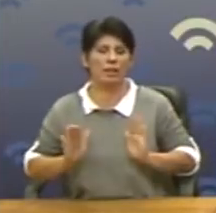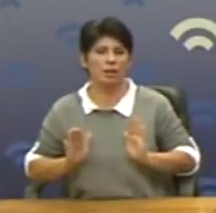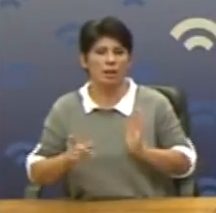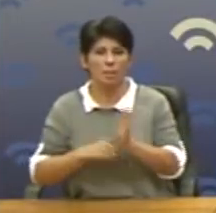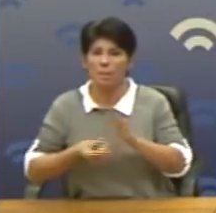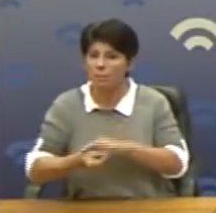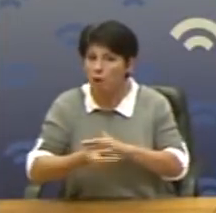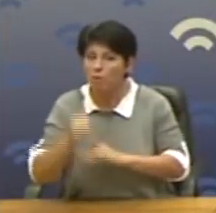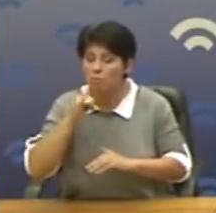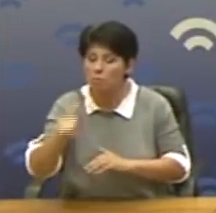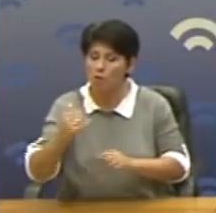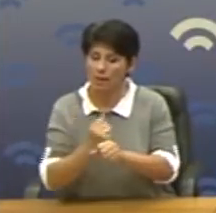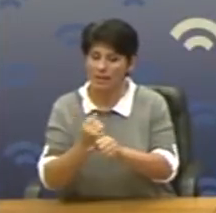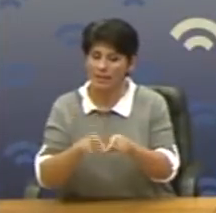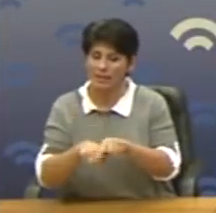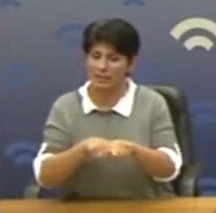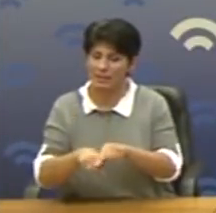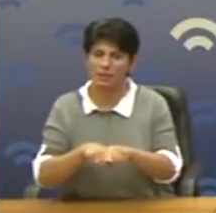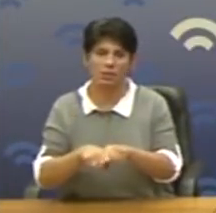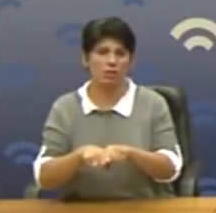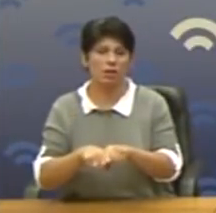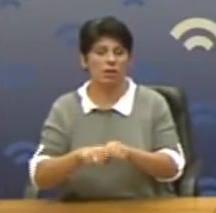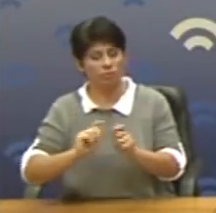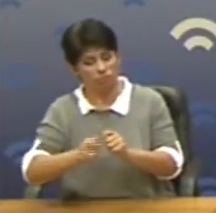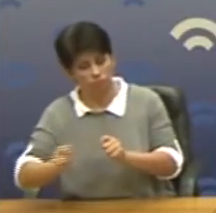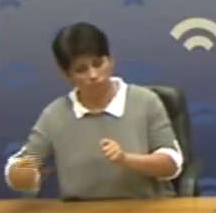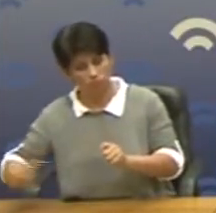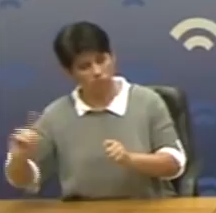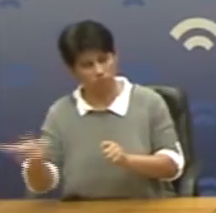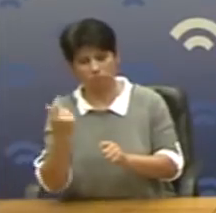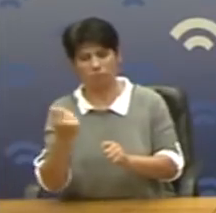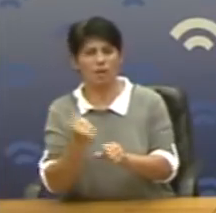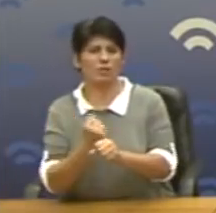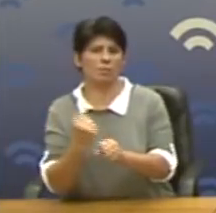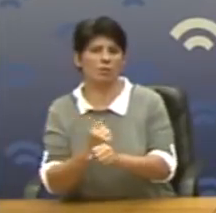μόνιμες εργασιακές σχέσεις και καταβολή όλων των δεδουλευμένων τους. Σας ευχαριστώ.